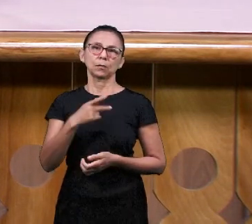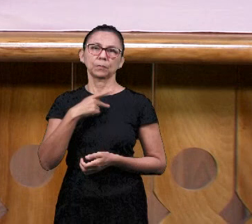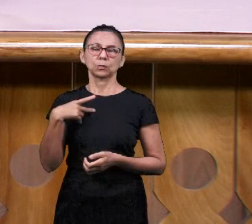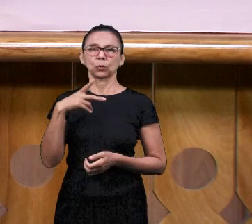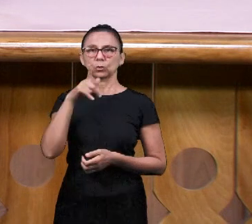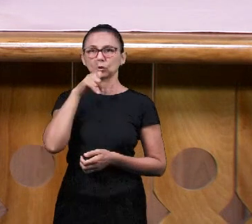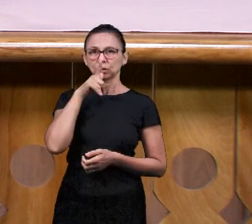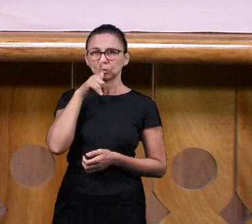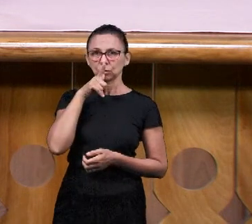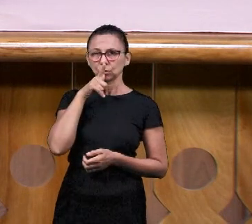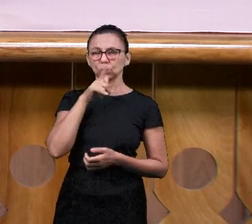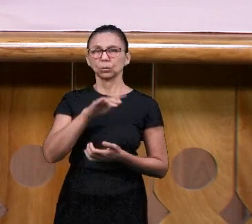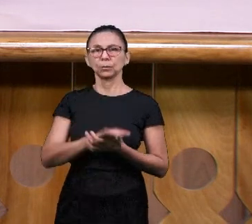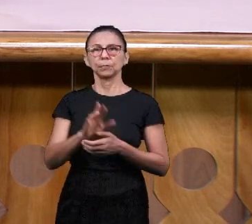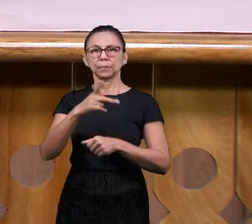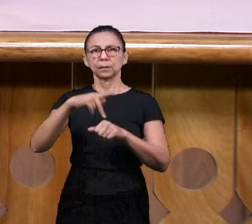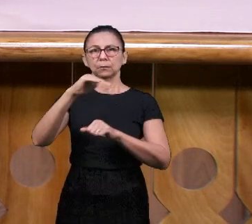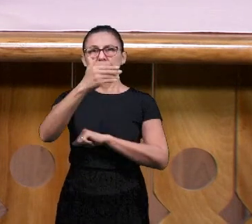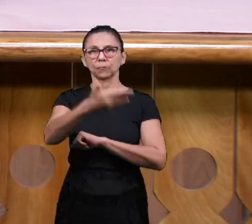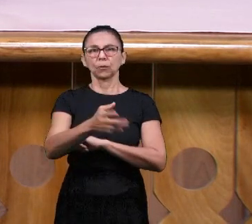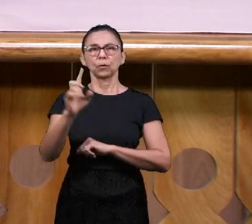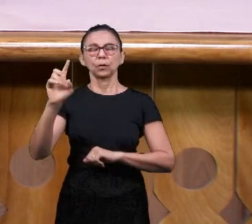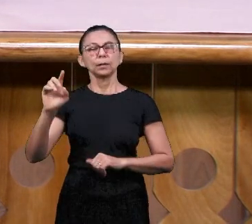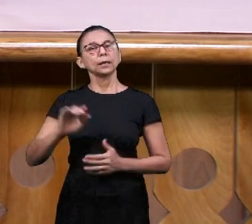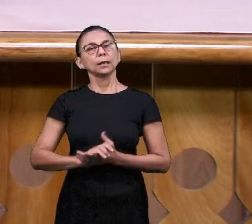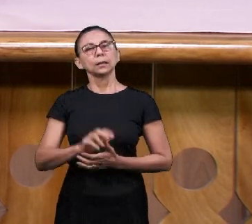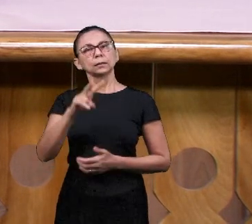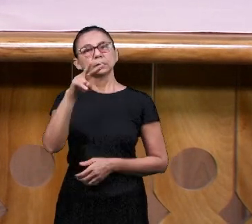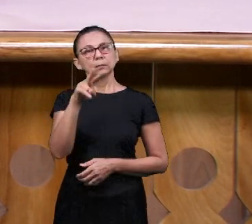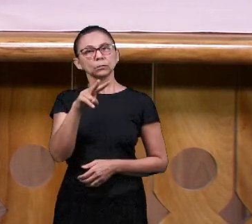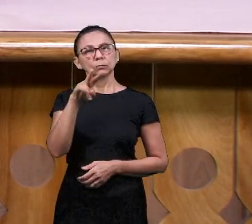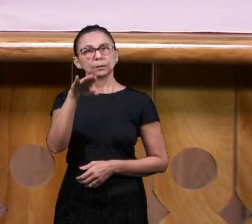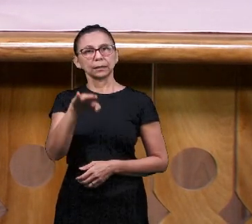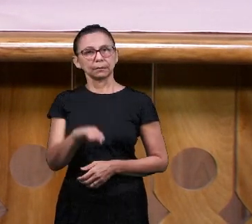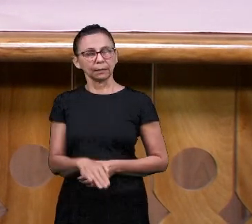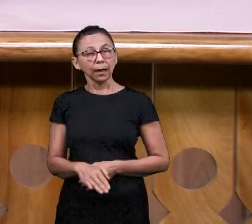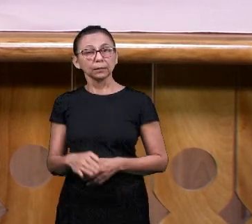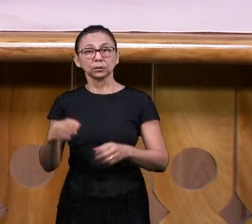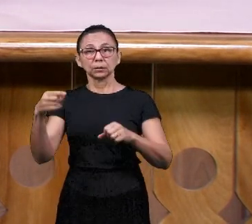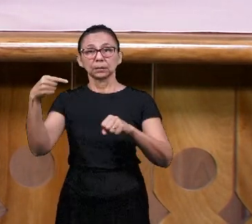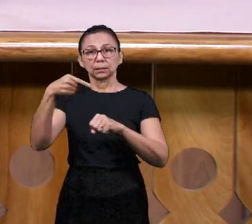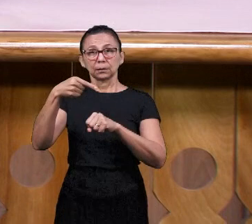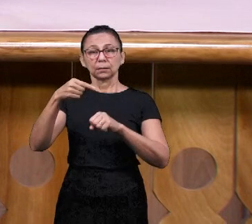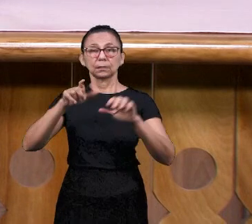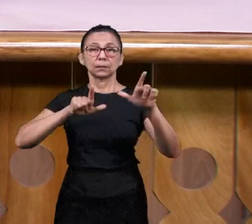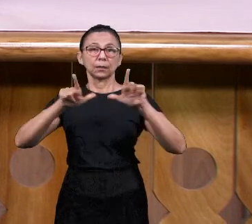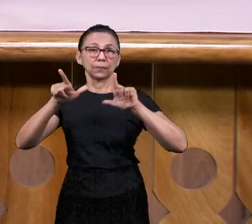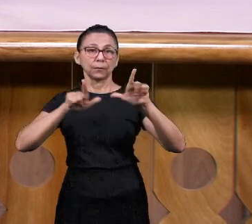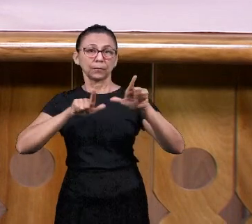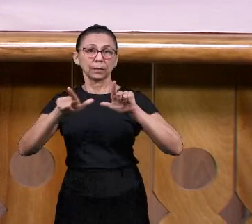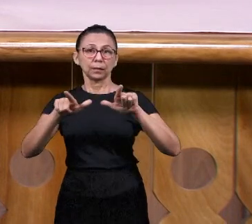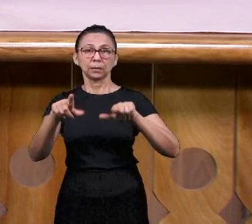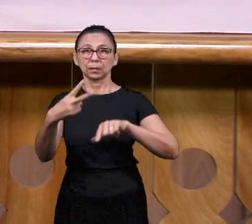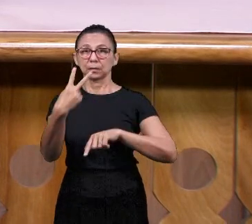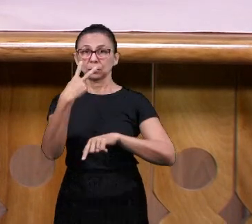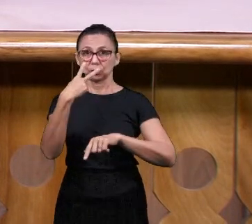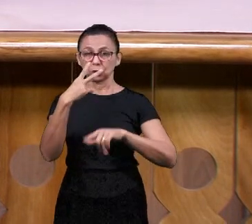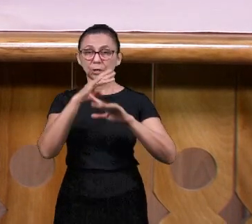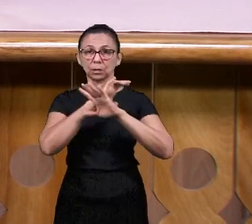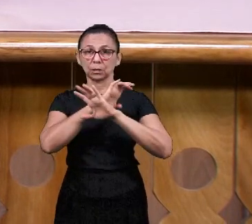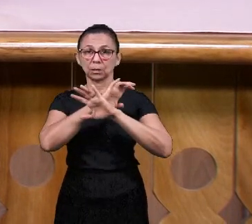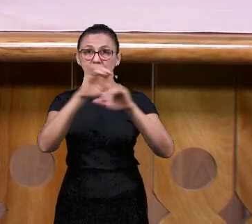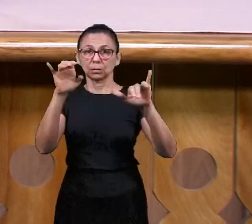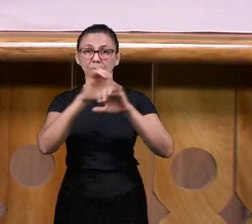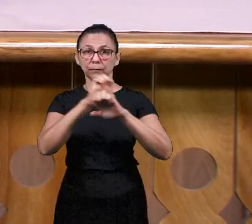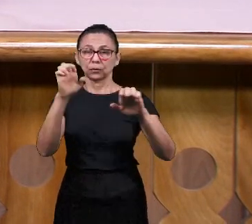Sansos. Ensuite, à 14 heures, les frères qui reçoivent donc les émissions de la chaîne